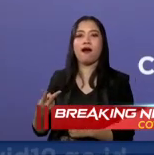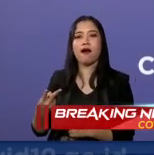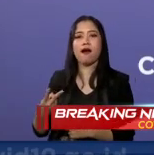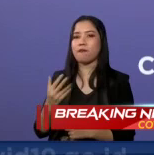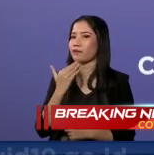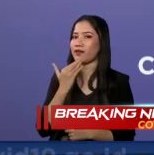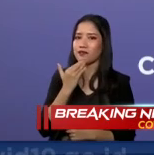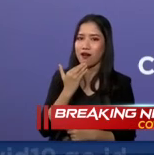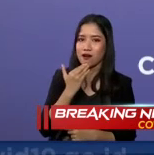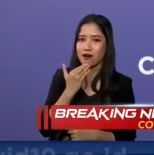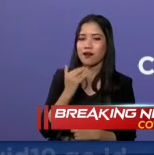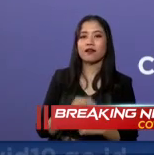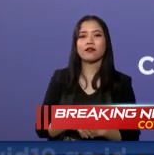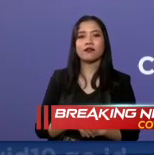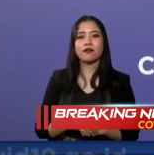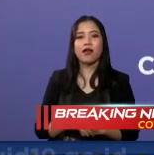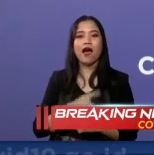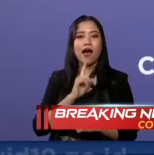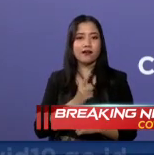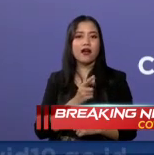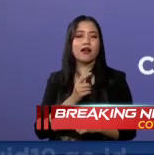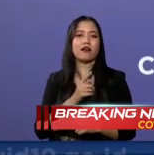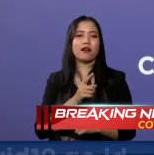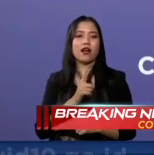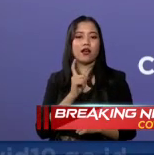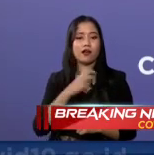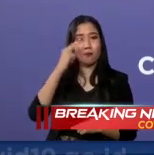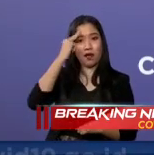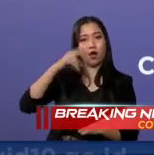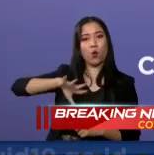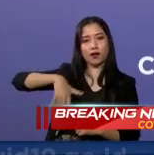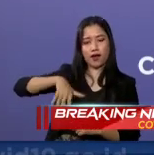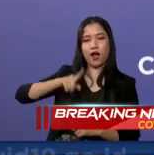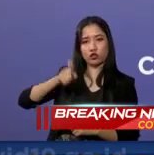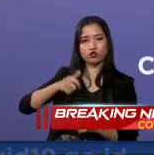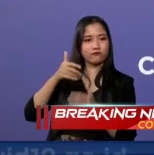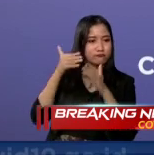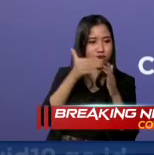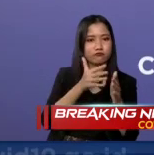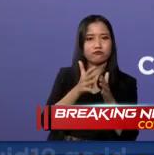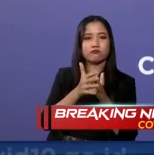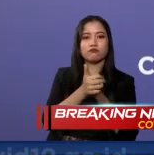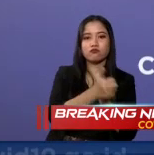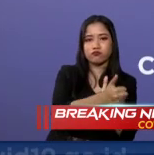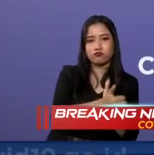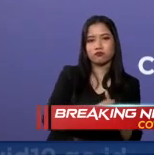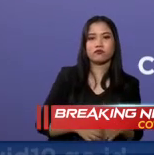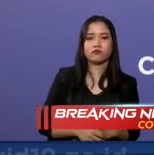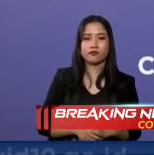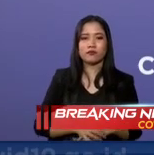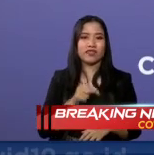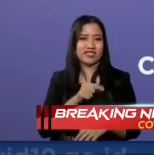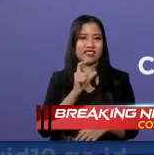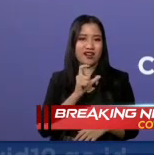Tentunya dengan keteladanan kepala keluarga ini menjadi kunci agar